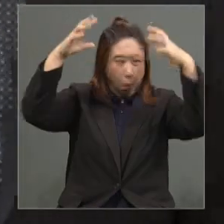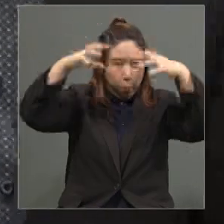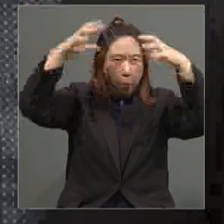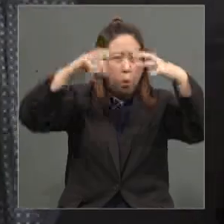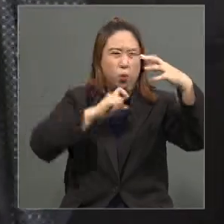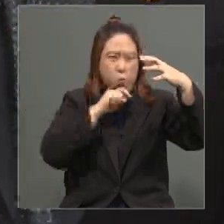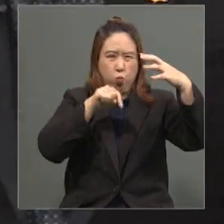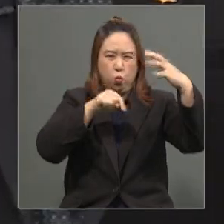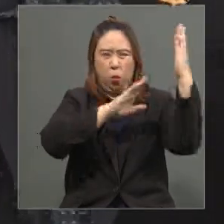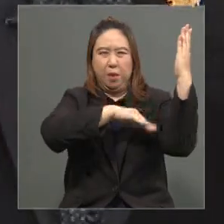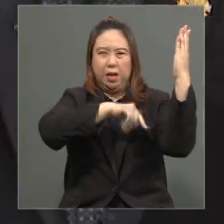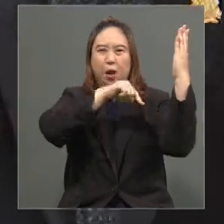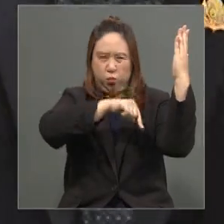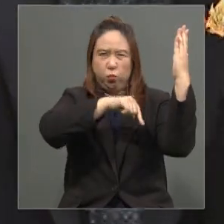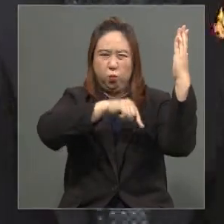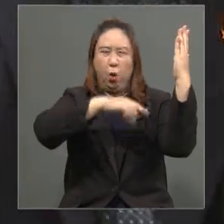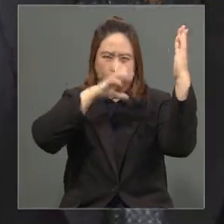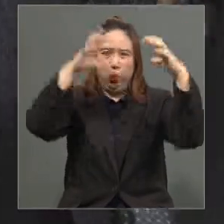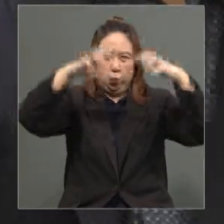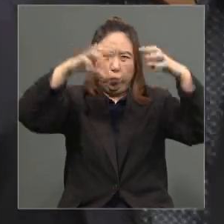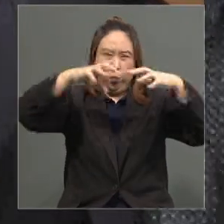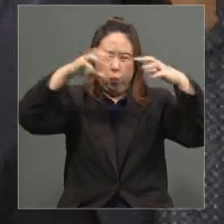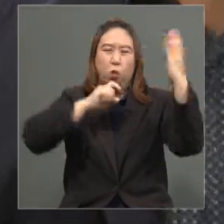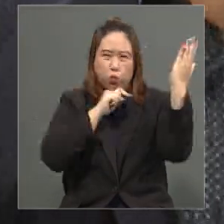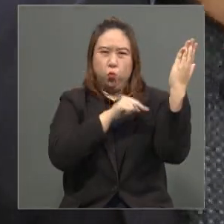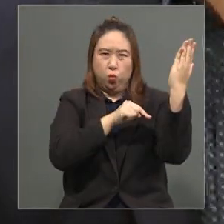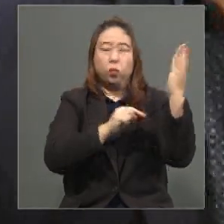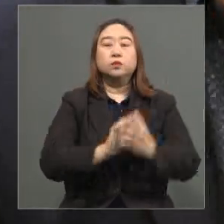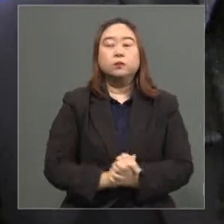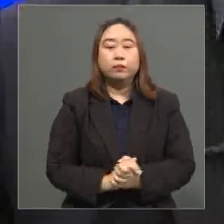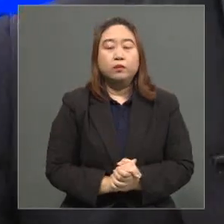วันน